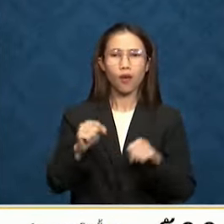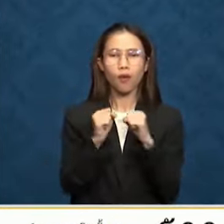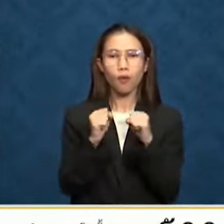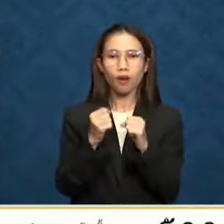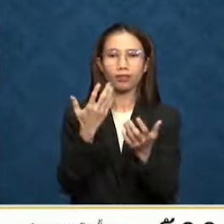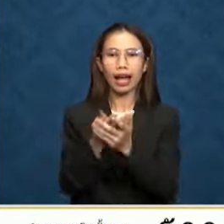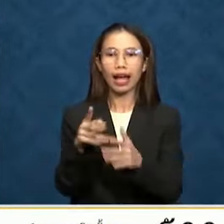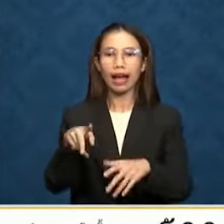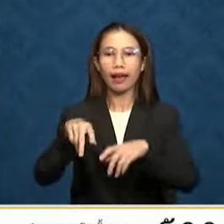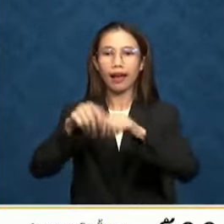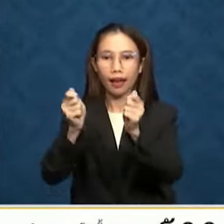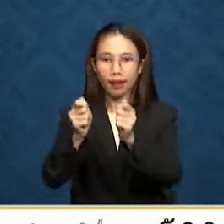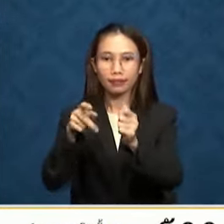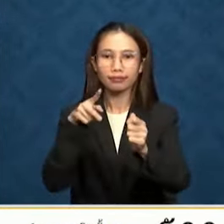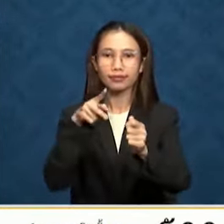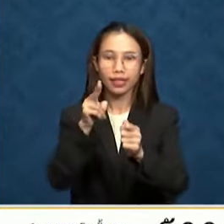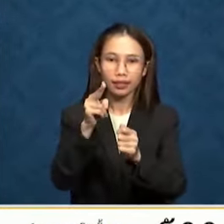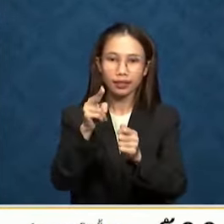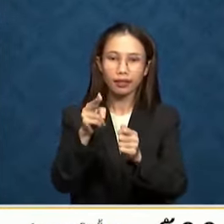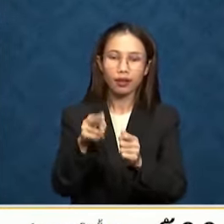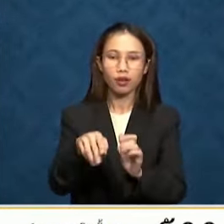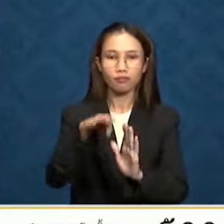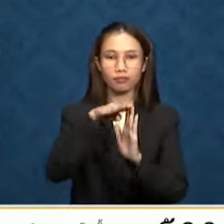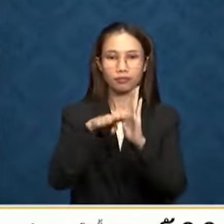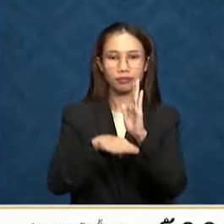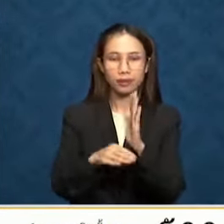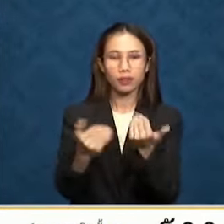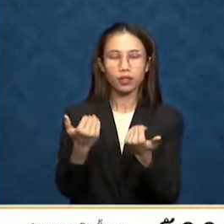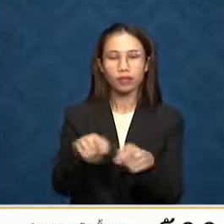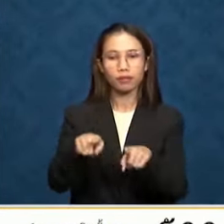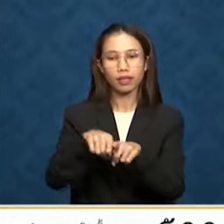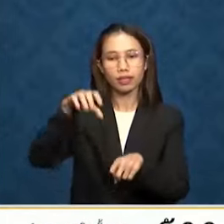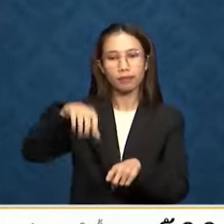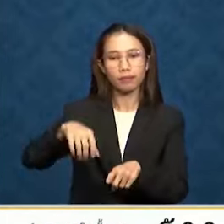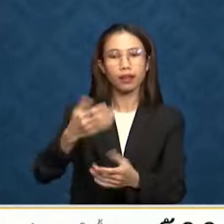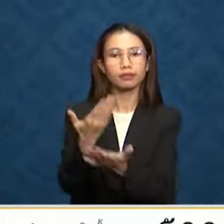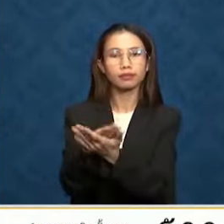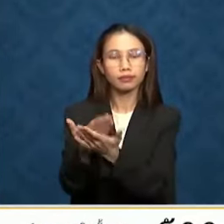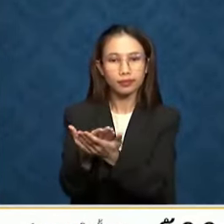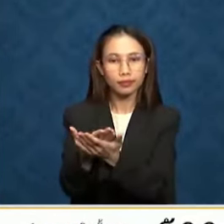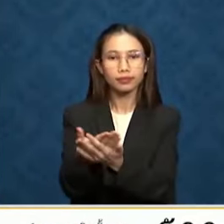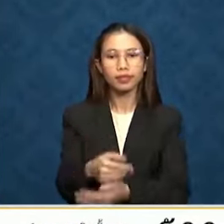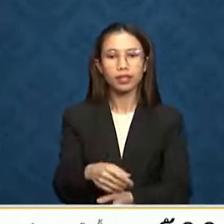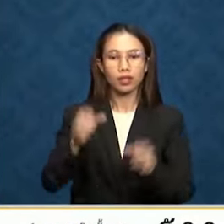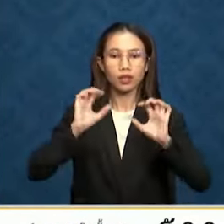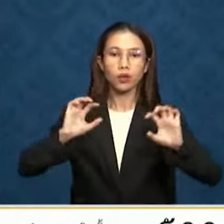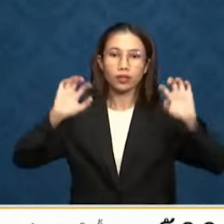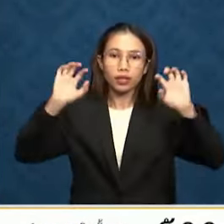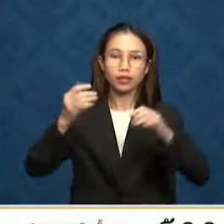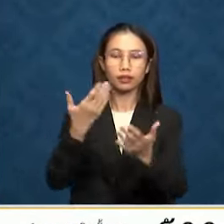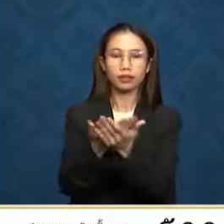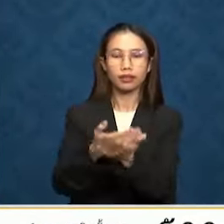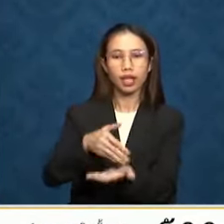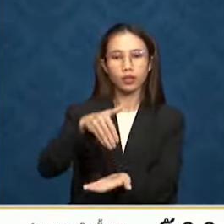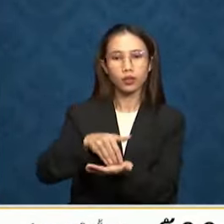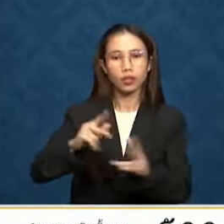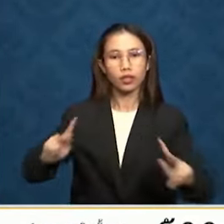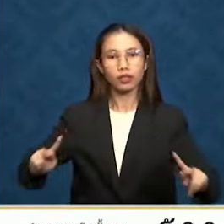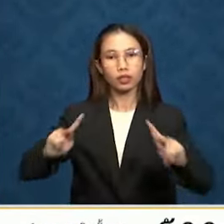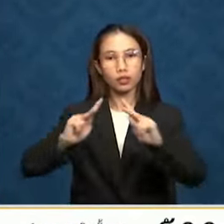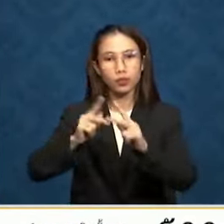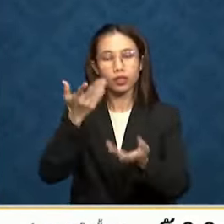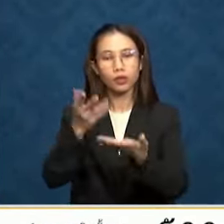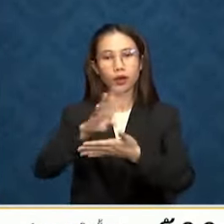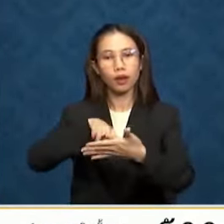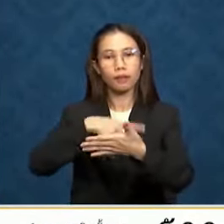งบตัดค่ะกระบวนการปัจจุบันนะคะหน่วยงานราชการหรือว่าหน่วยรับงบประมาณต่างๆในกระทรวงหรือว่าใน